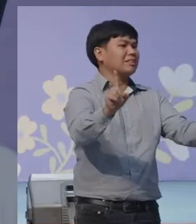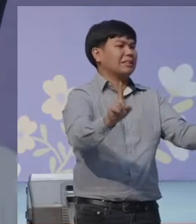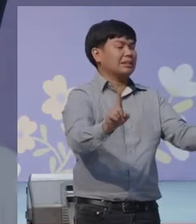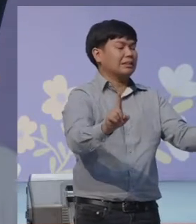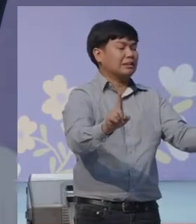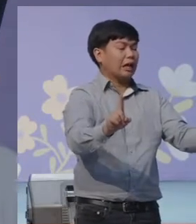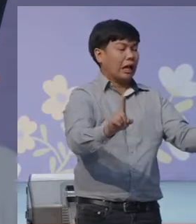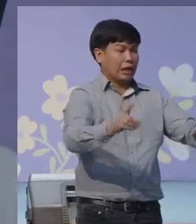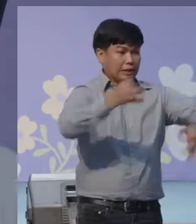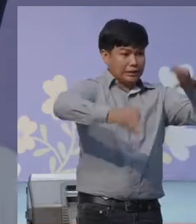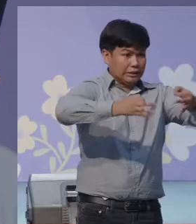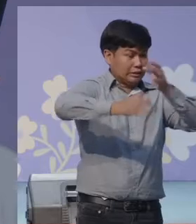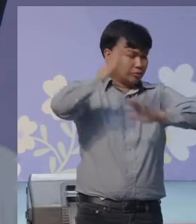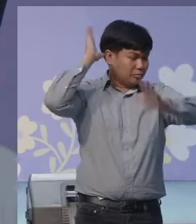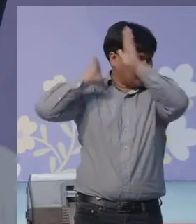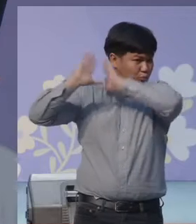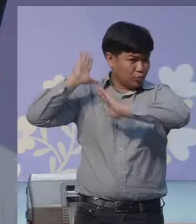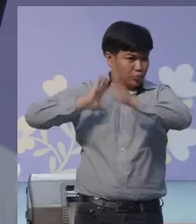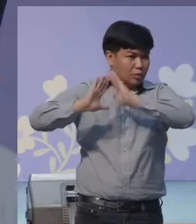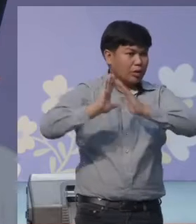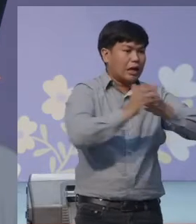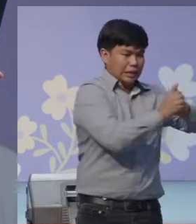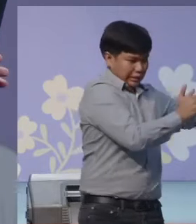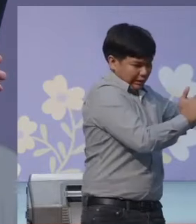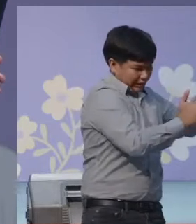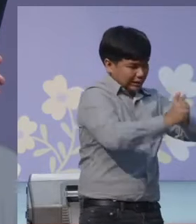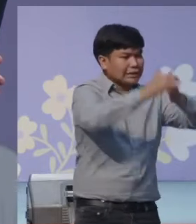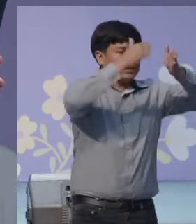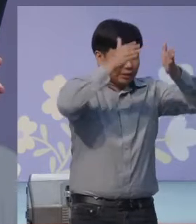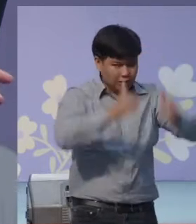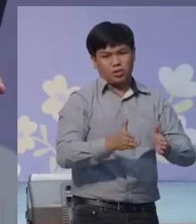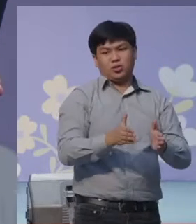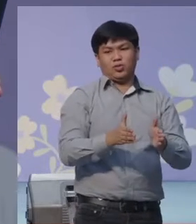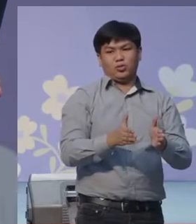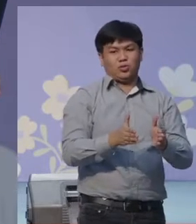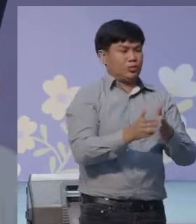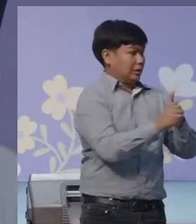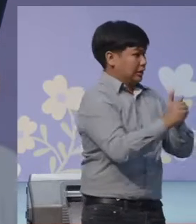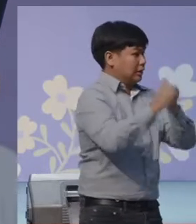sa gera, lalo na pag may labanan. At saka mayroon silang